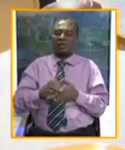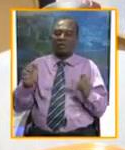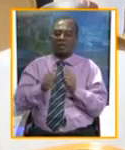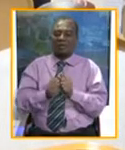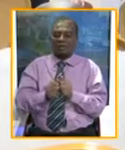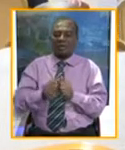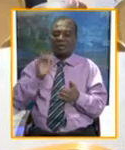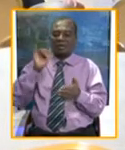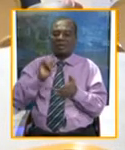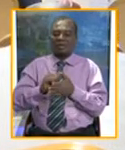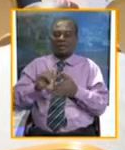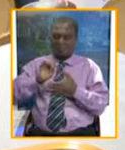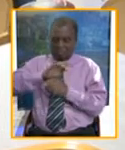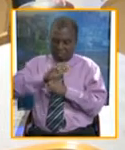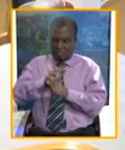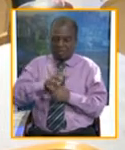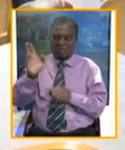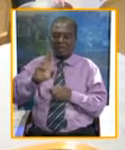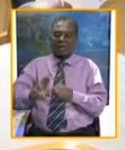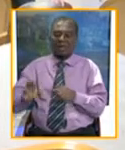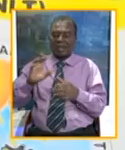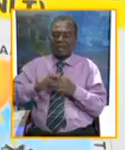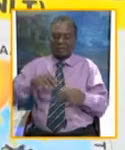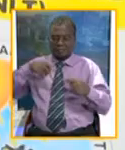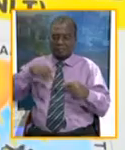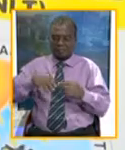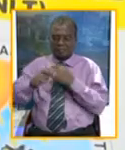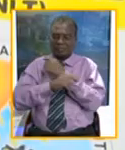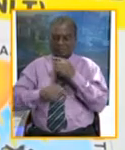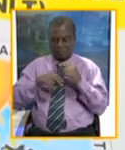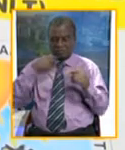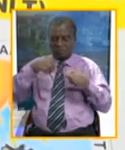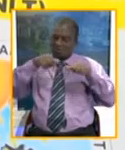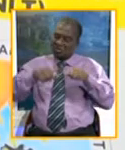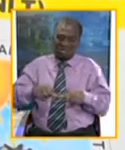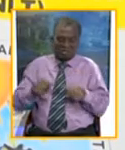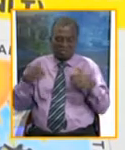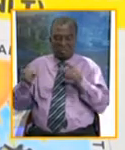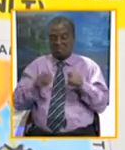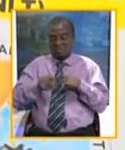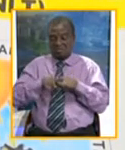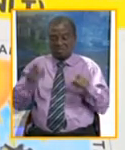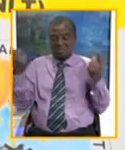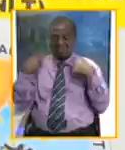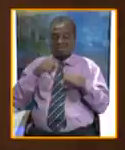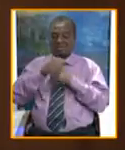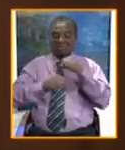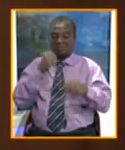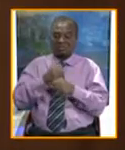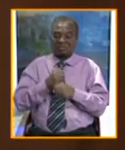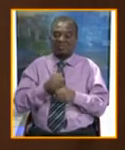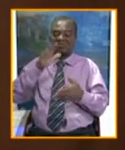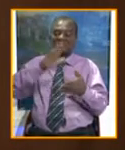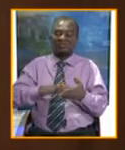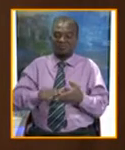Avec la pandémie de la COVID-19, les résultats de la riposte nationale sont restés mitigés au cours de l'année 2020. Baisse des